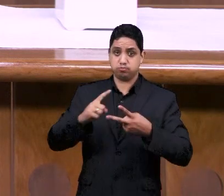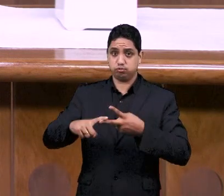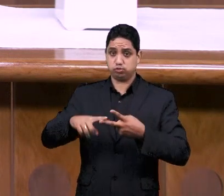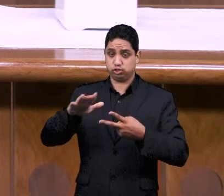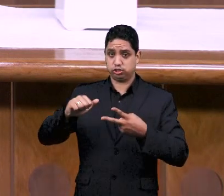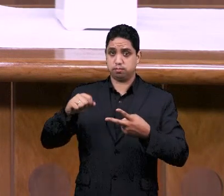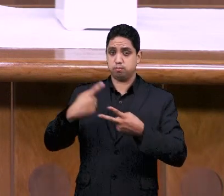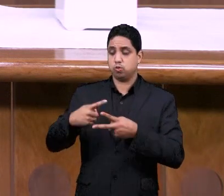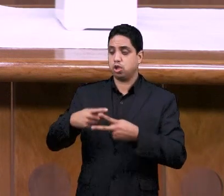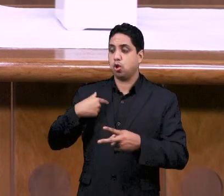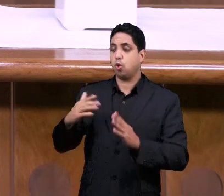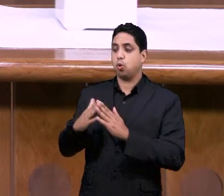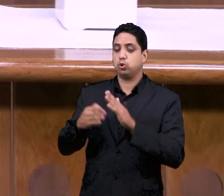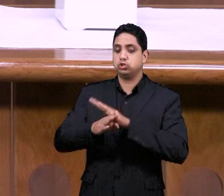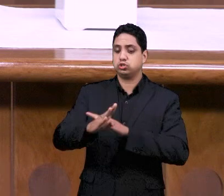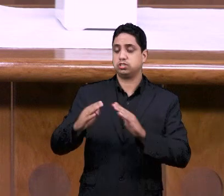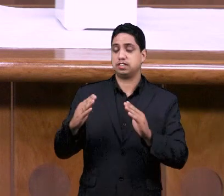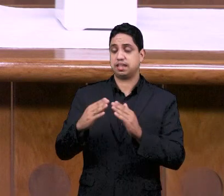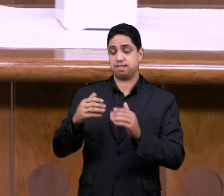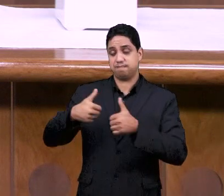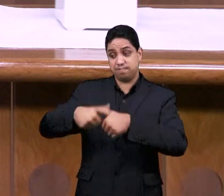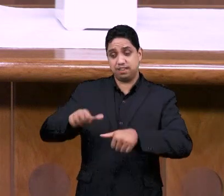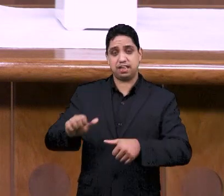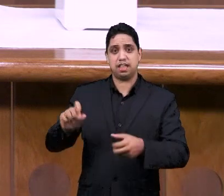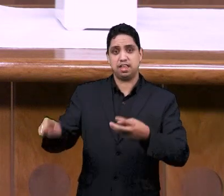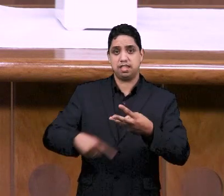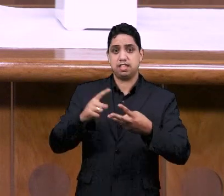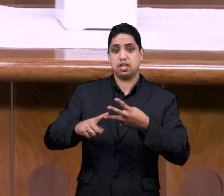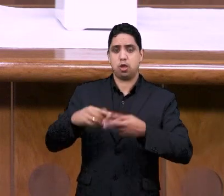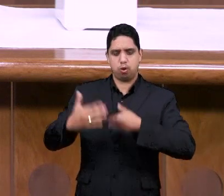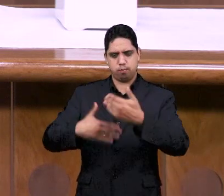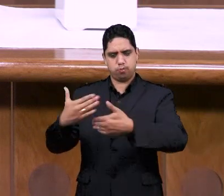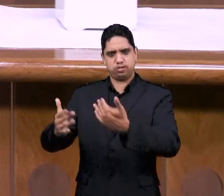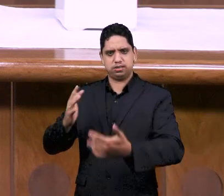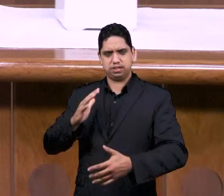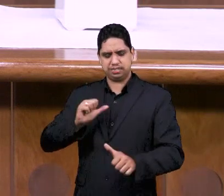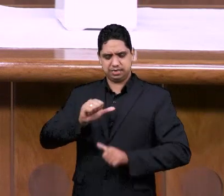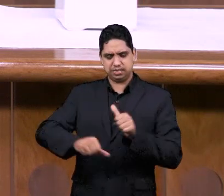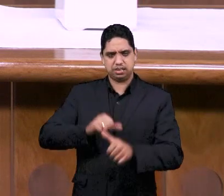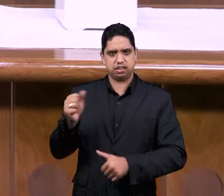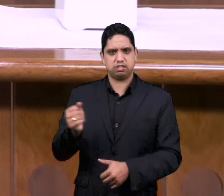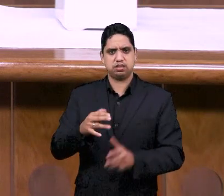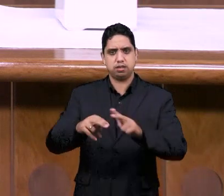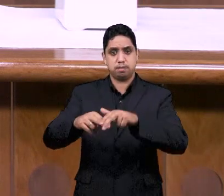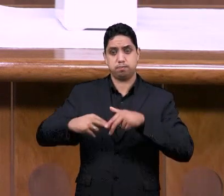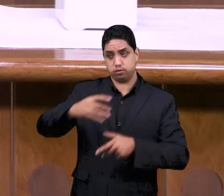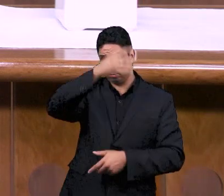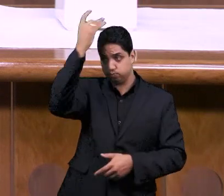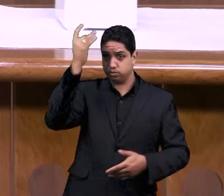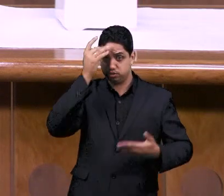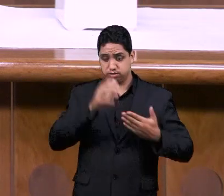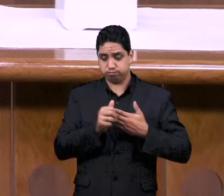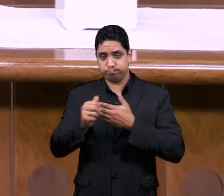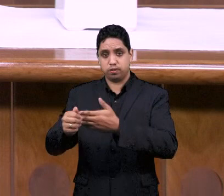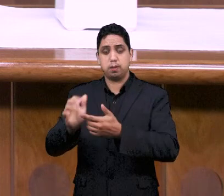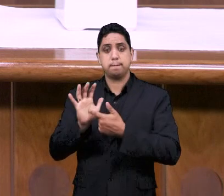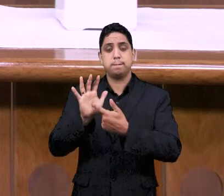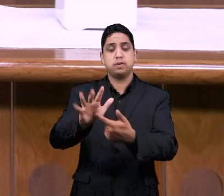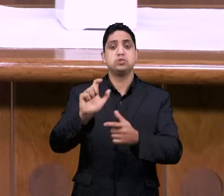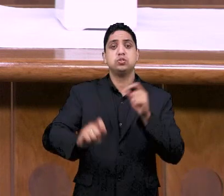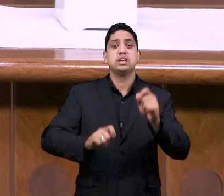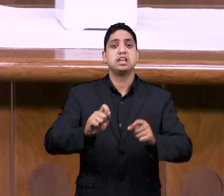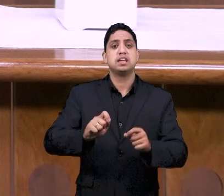vite, parce qu'aujourd'hui, il nous convient rester dans votre maison. Et le processus de transformation dirigé